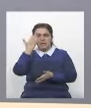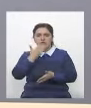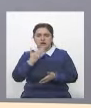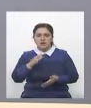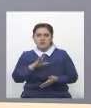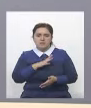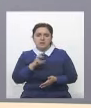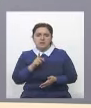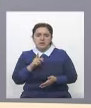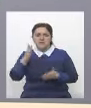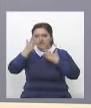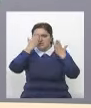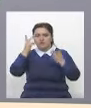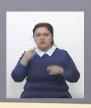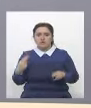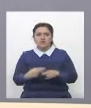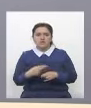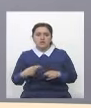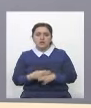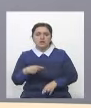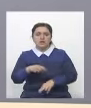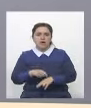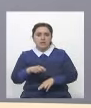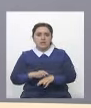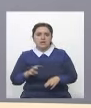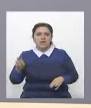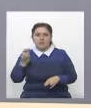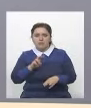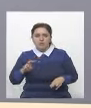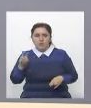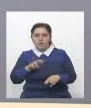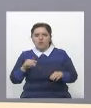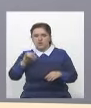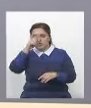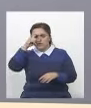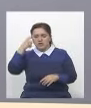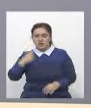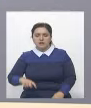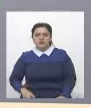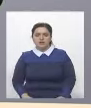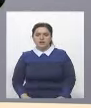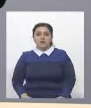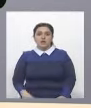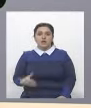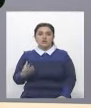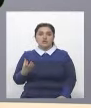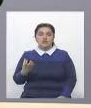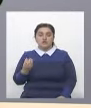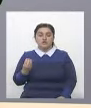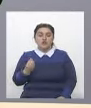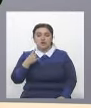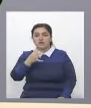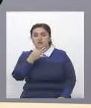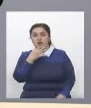бы весело, но мешают комары и мухи, пыль и невыносимая жара. Еще